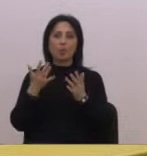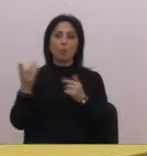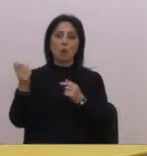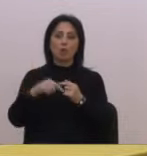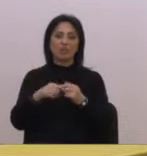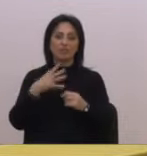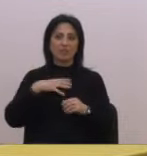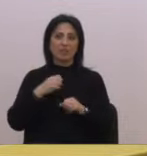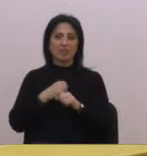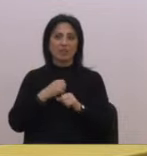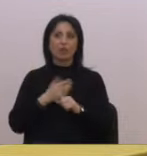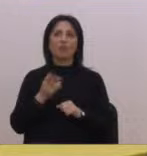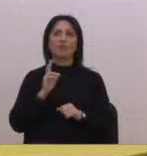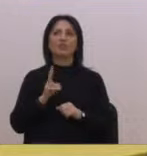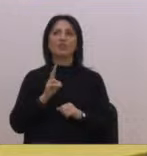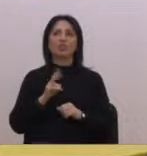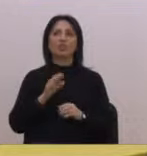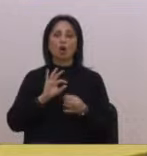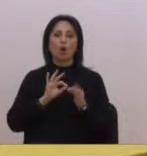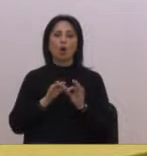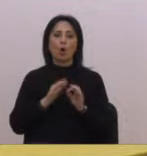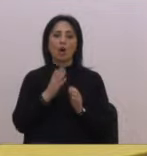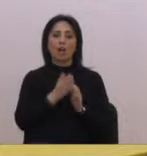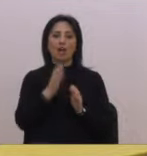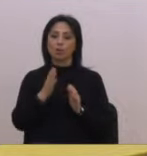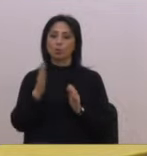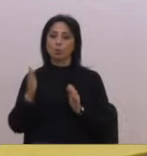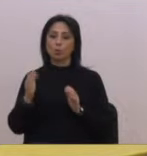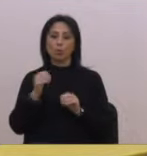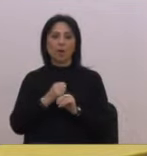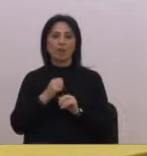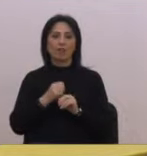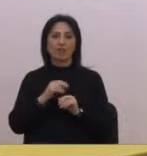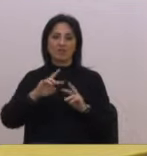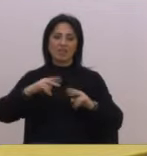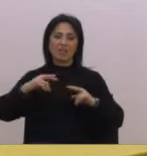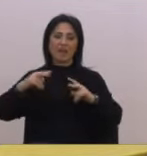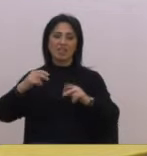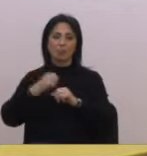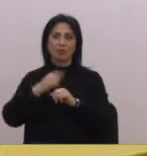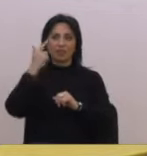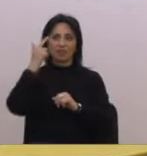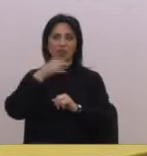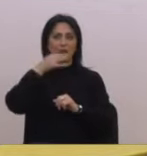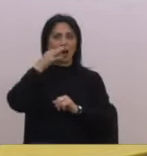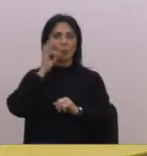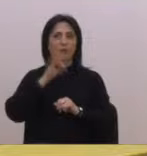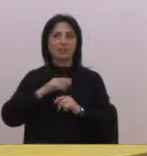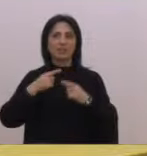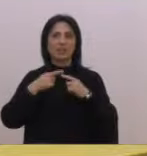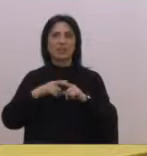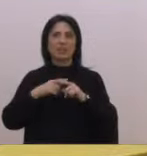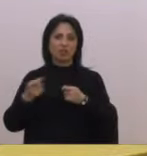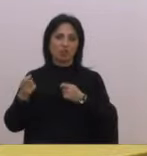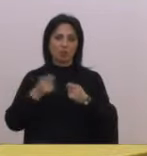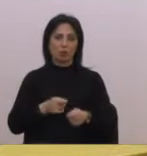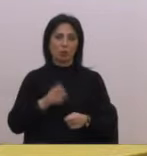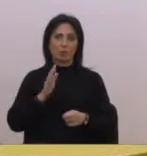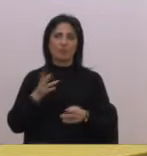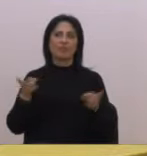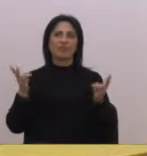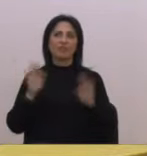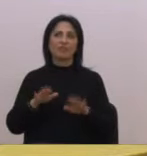მოახერხეთ საქართველოში, რომელმაც კონკრეტულ დარგში უნდა მოახდინოს ტრანსფორმაცია, მათ შორის ცოდნის, გამოცდილების, ტექნოლოგიების შემოტანის კუთხით.